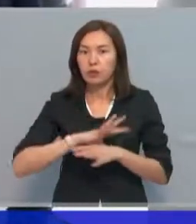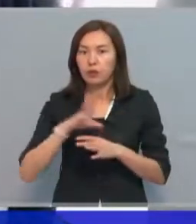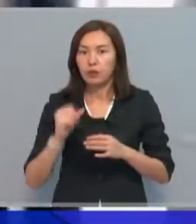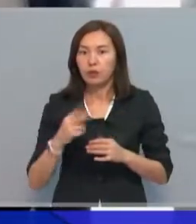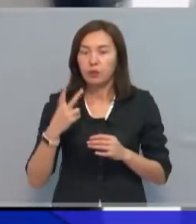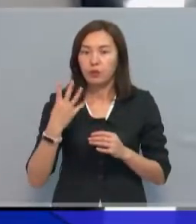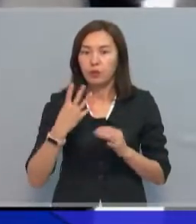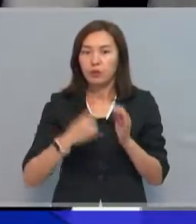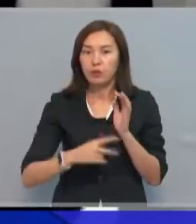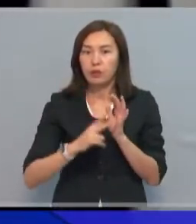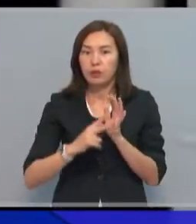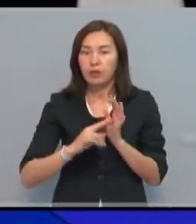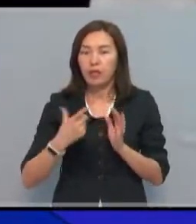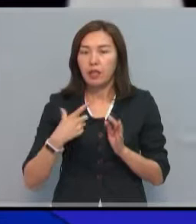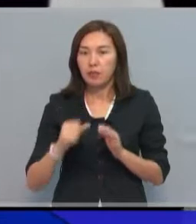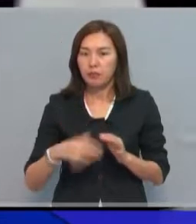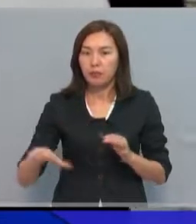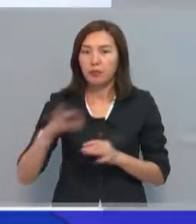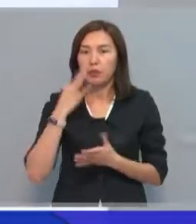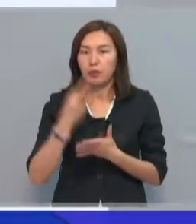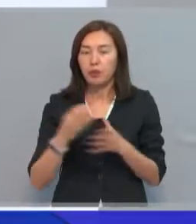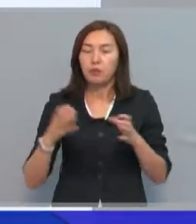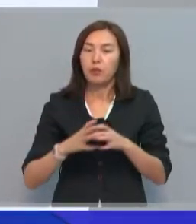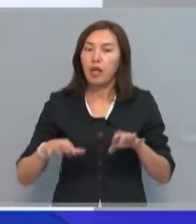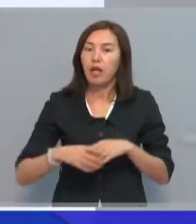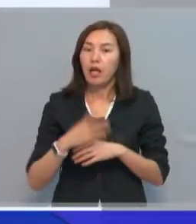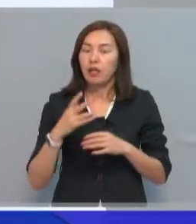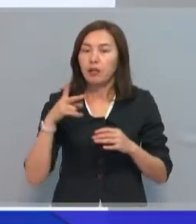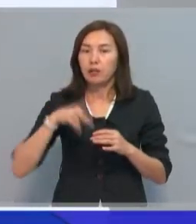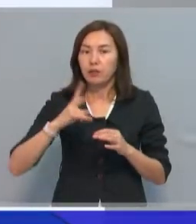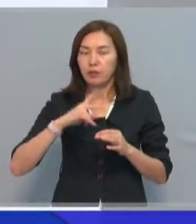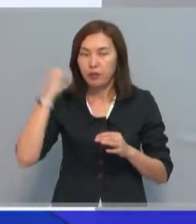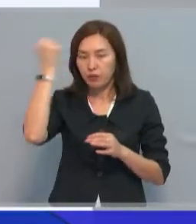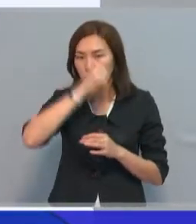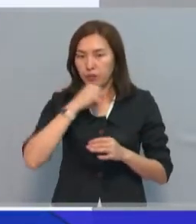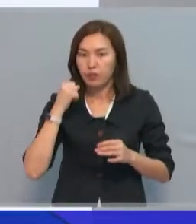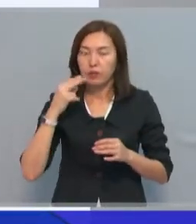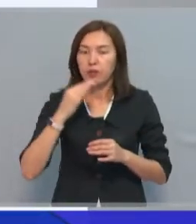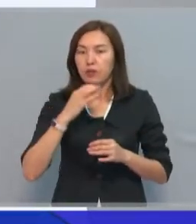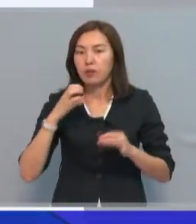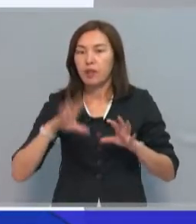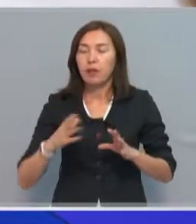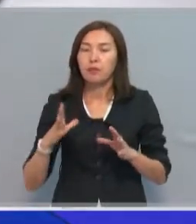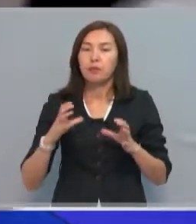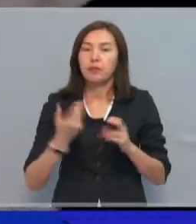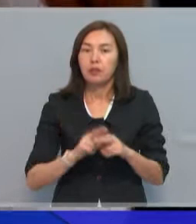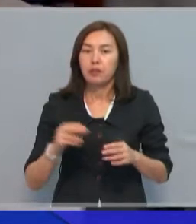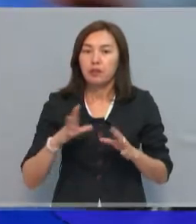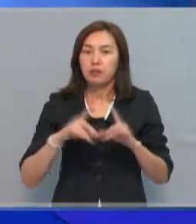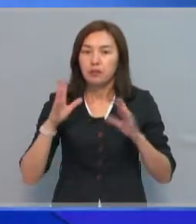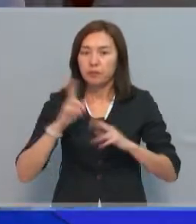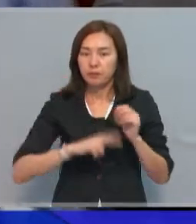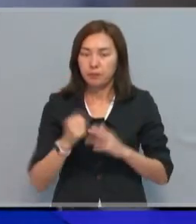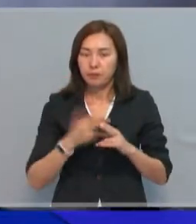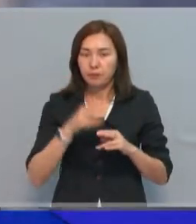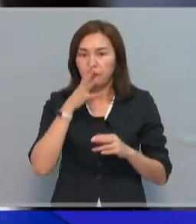ауданы 4,88 гектар. Жауапты мердігер мекеме жаңарына 2002 жауапкершілігі шектеулі серіктестігі. Жеке серіктестік өкілі нысан